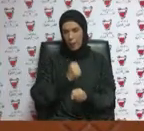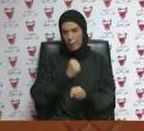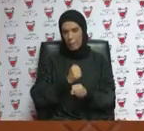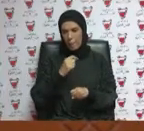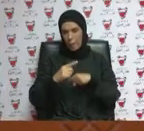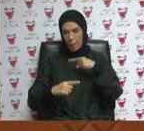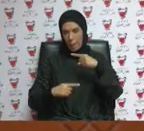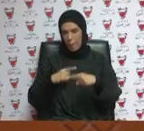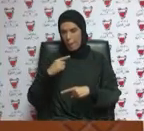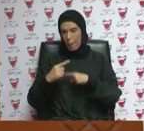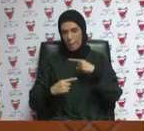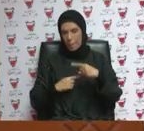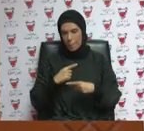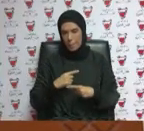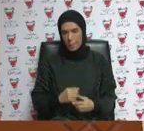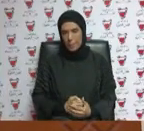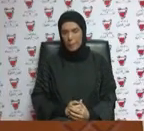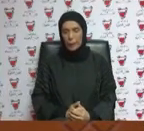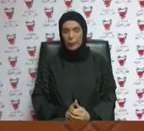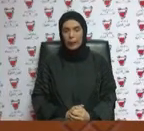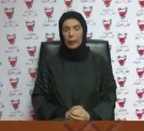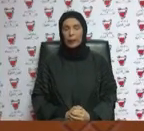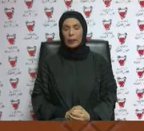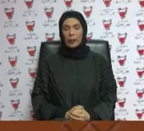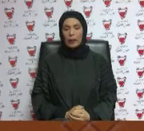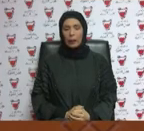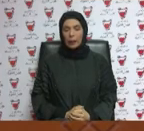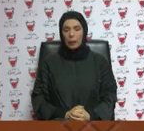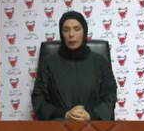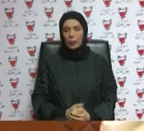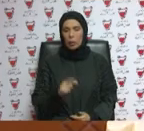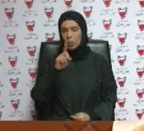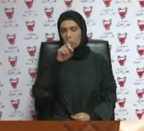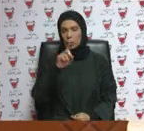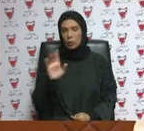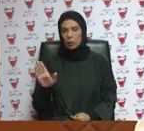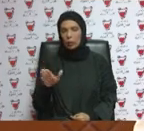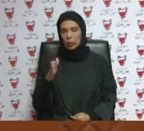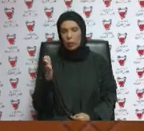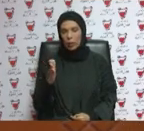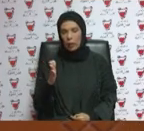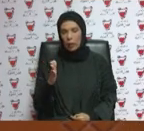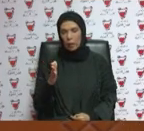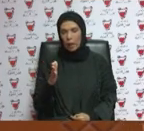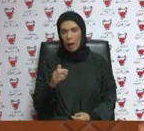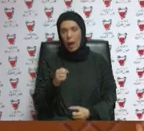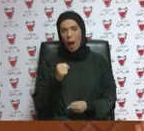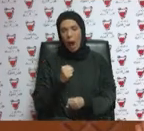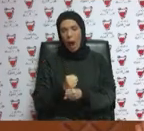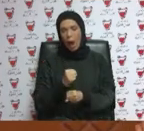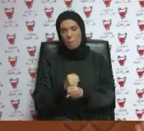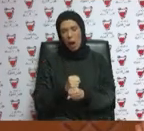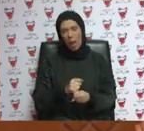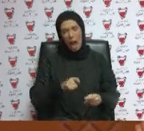التي تذكر وتشكر، ما أين أصحاب الحرف الحرة، الأعمال